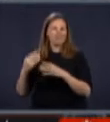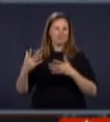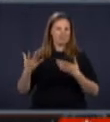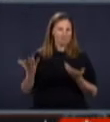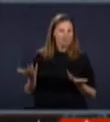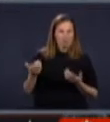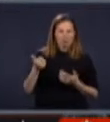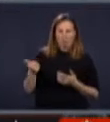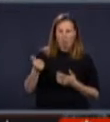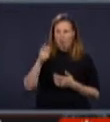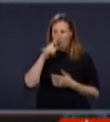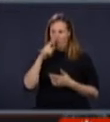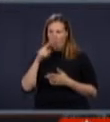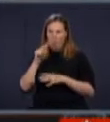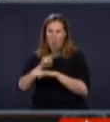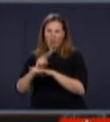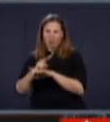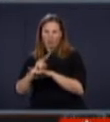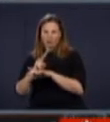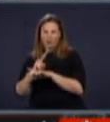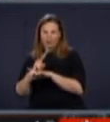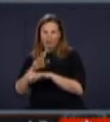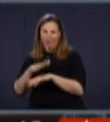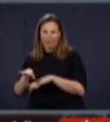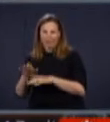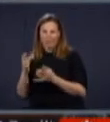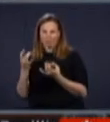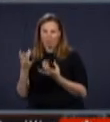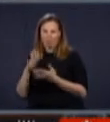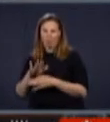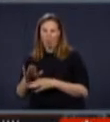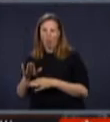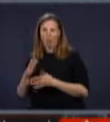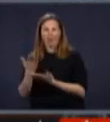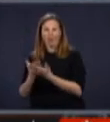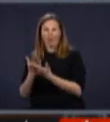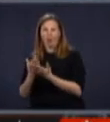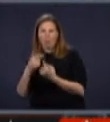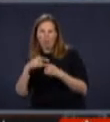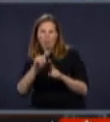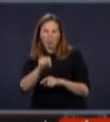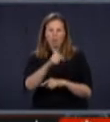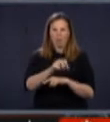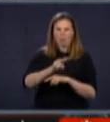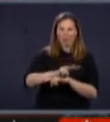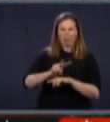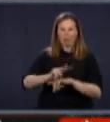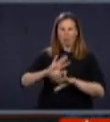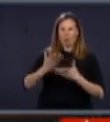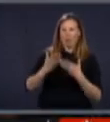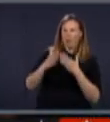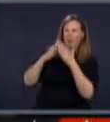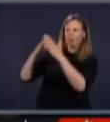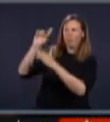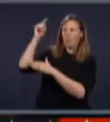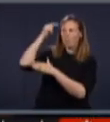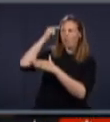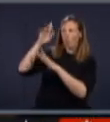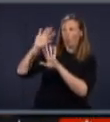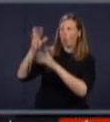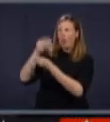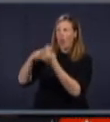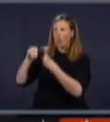pourront pas faire garder leurs enfants qui ne vont pas à l'école? Qu'est-ce que vous demandez aux employeurs de ces gens-là? Oui. Bien, écoutez, ça va